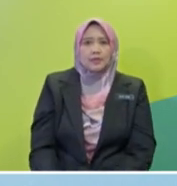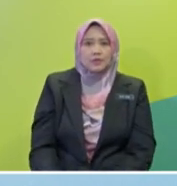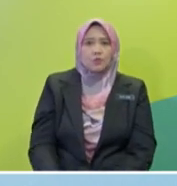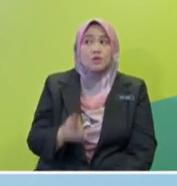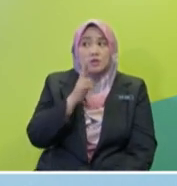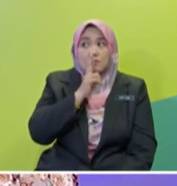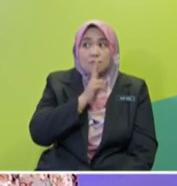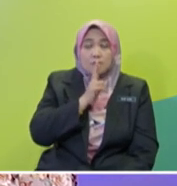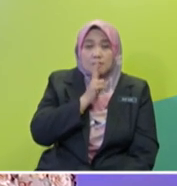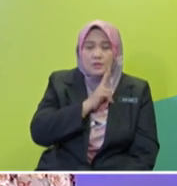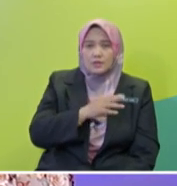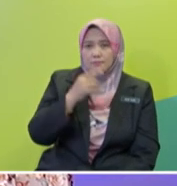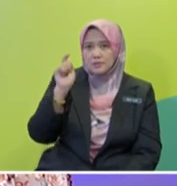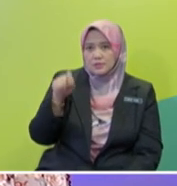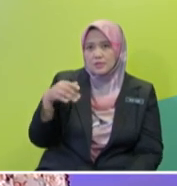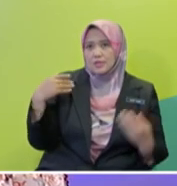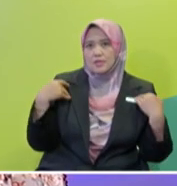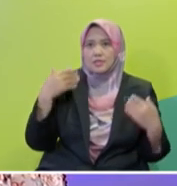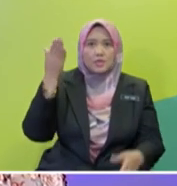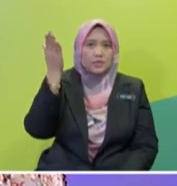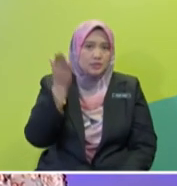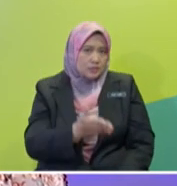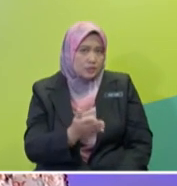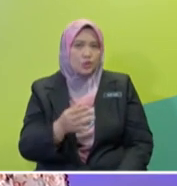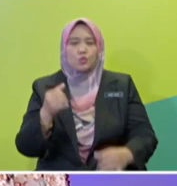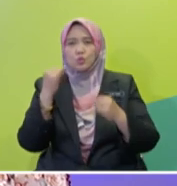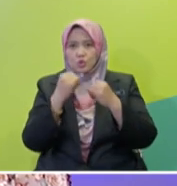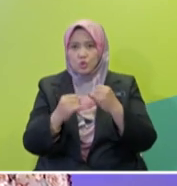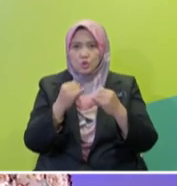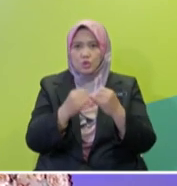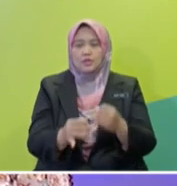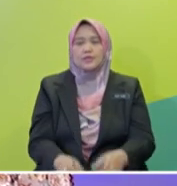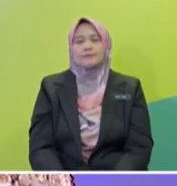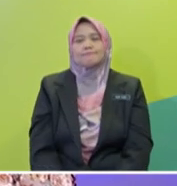dan itulah pasangan yang perlu ada dekat dalam